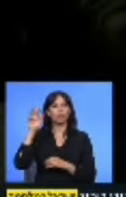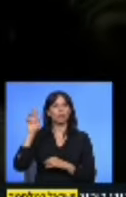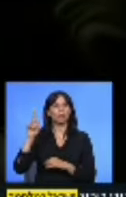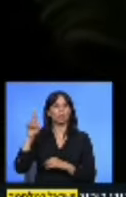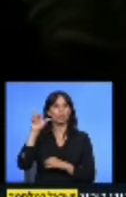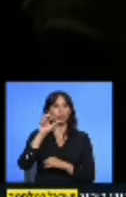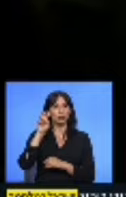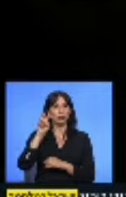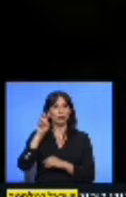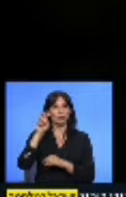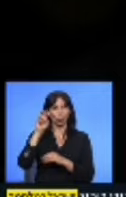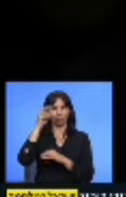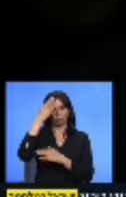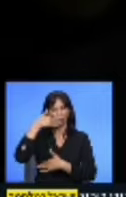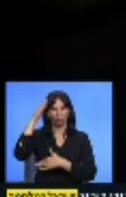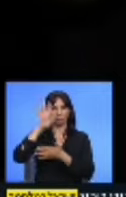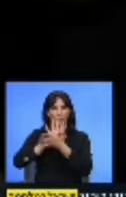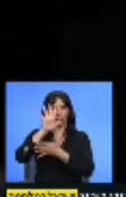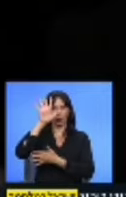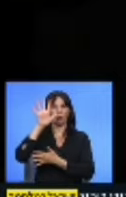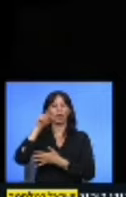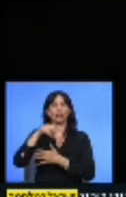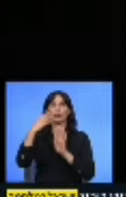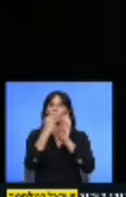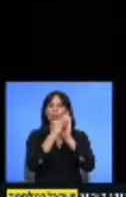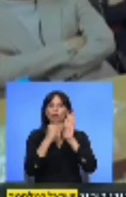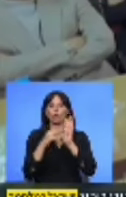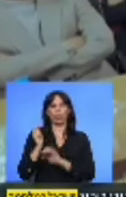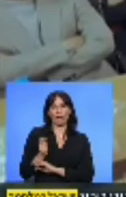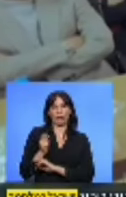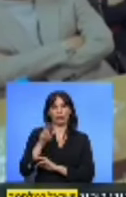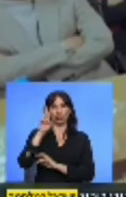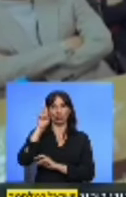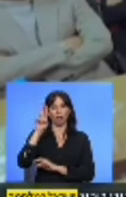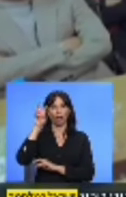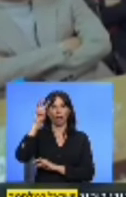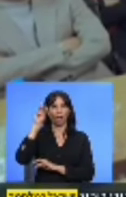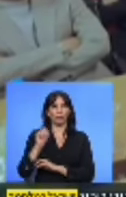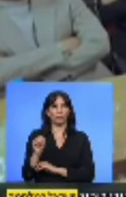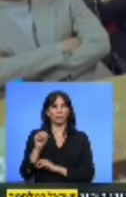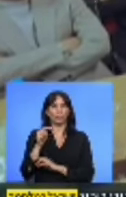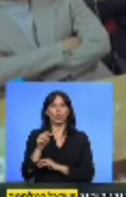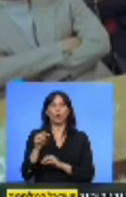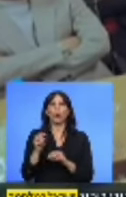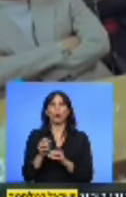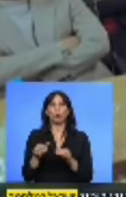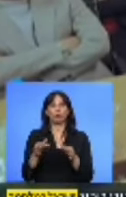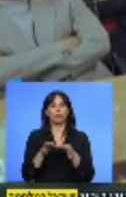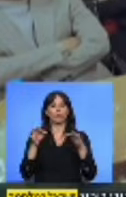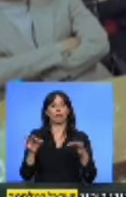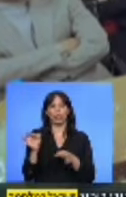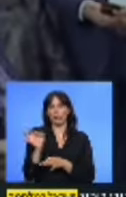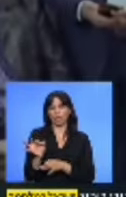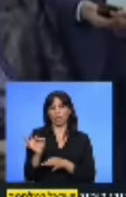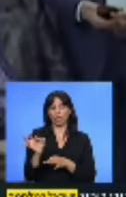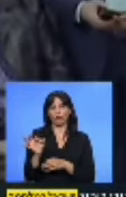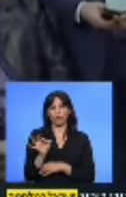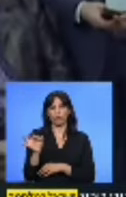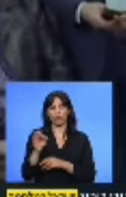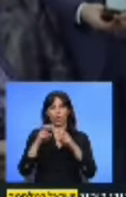מאוד ברע"מ, מספר 15 ברשימה לכנסת. כאן רזי איסה בפתיחת סניף העמותה שהוא עומד בראשה,